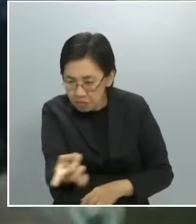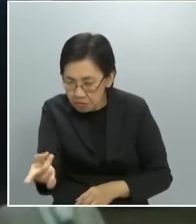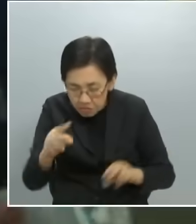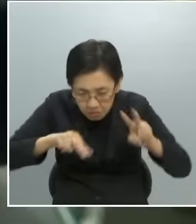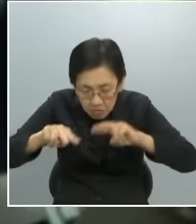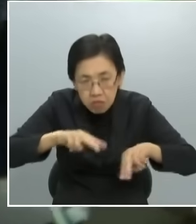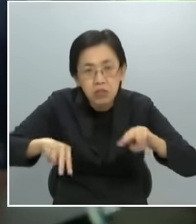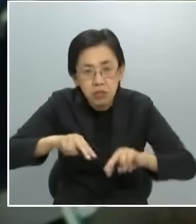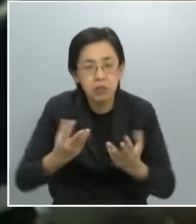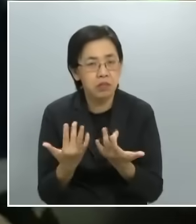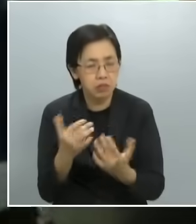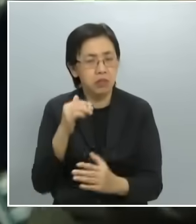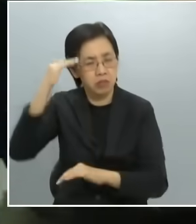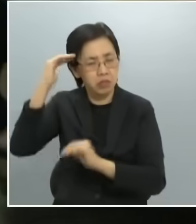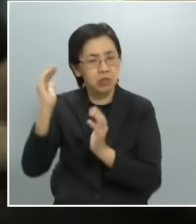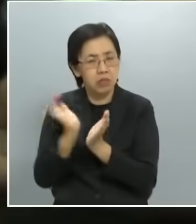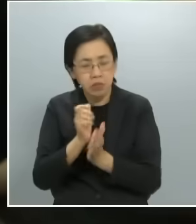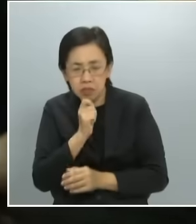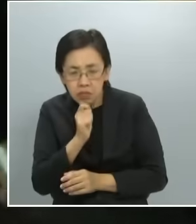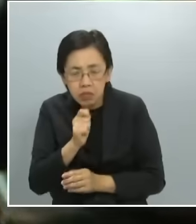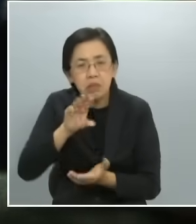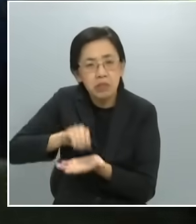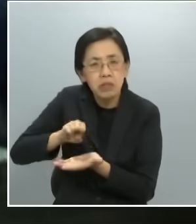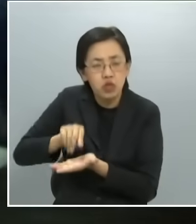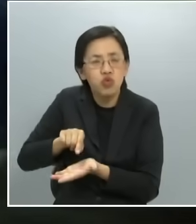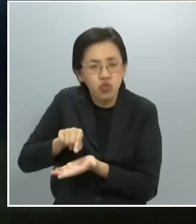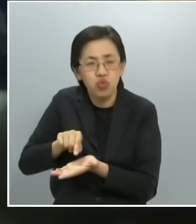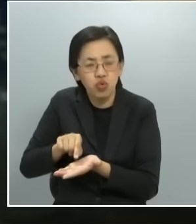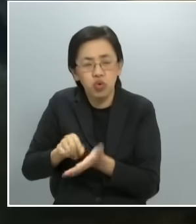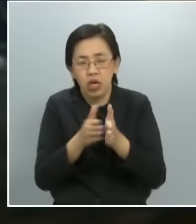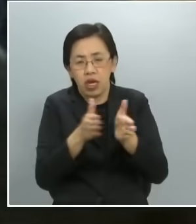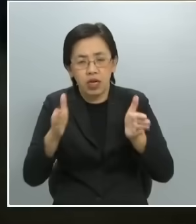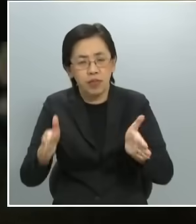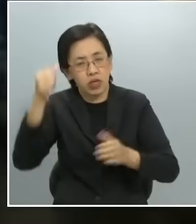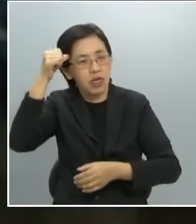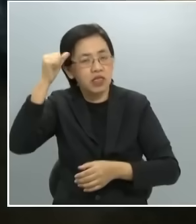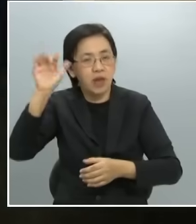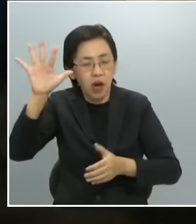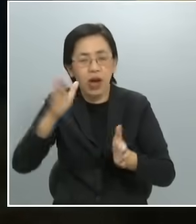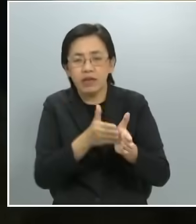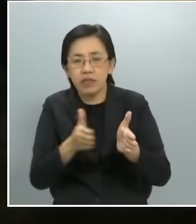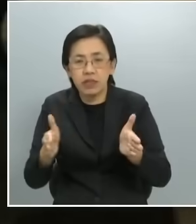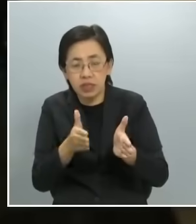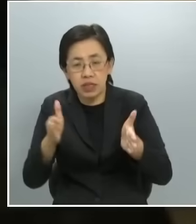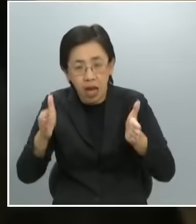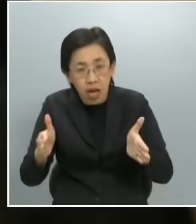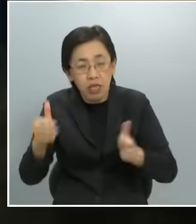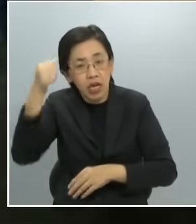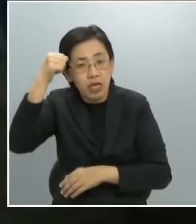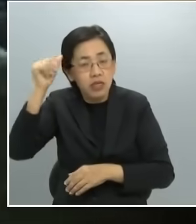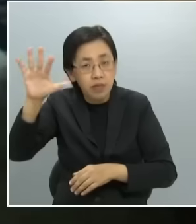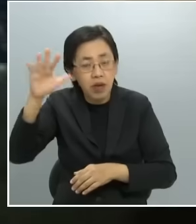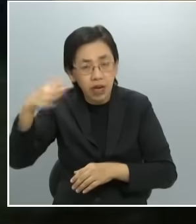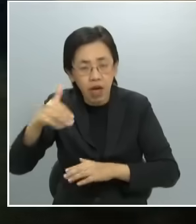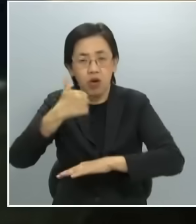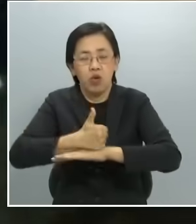ยังอยู่ระหว่างการทำงานของพนักงานสอบสวนในกรอบเวลาคือ 15วันและเมื่อครบตามกำหนดเวลาก็จะให้หัว